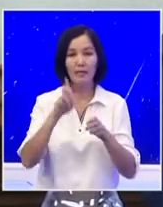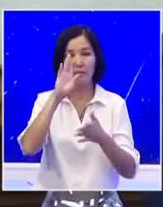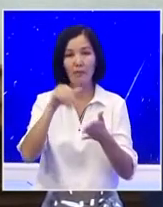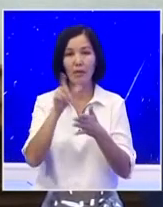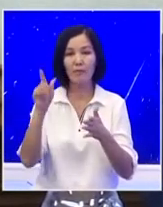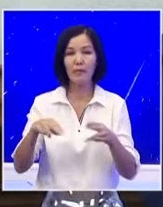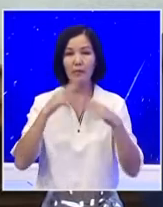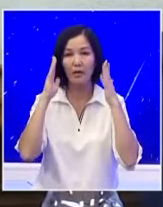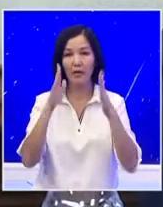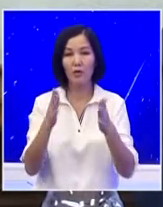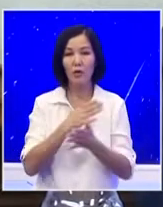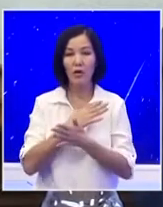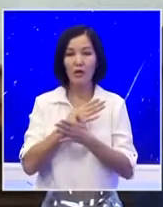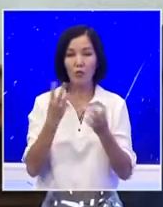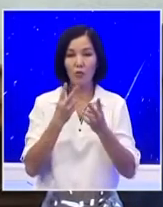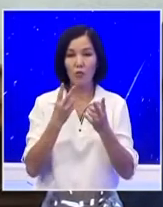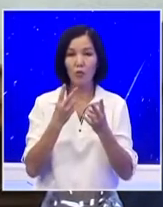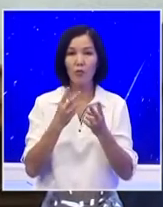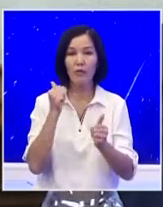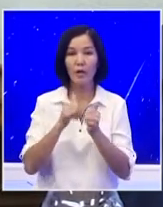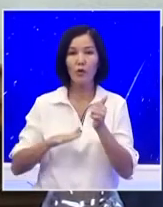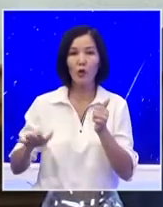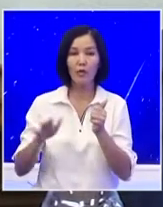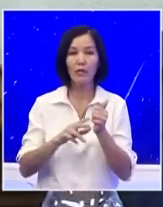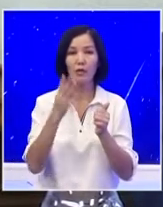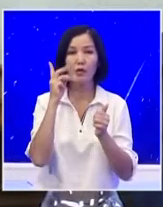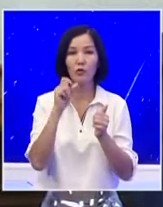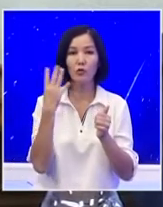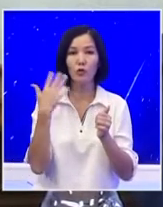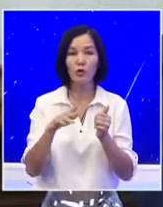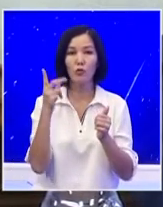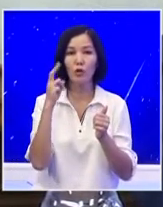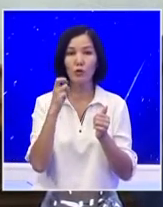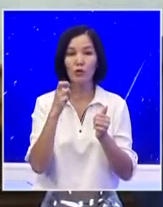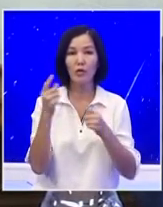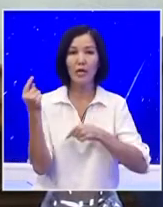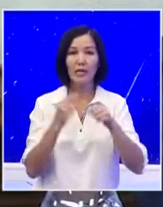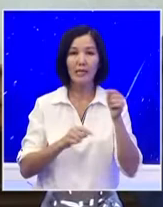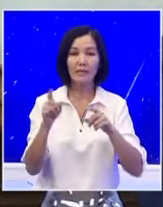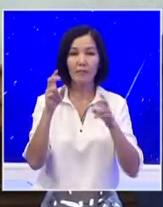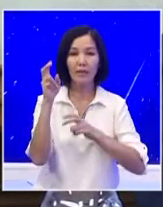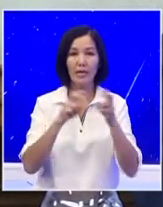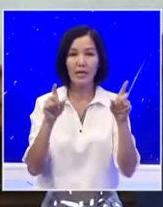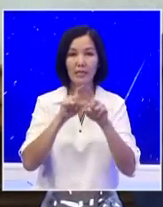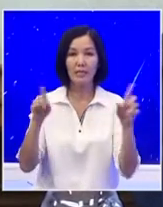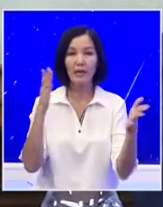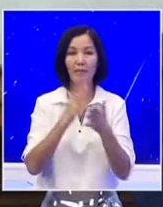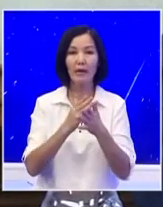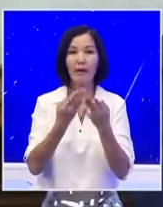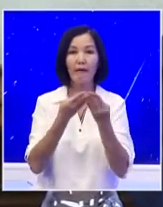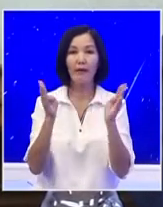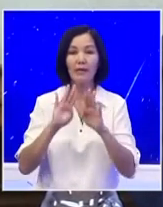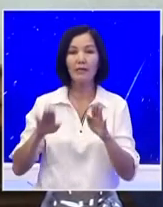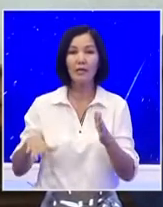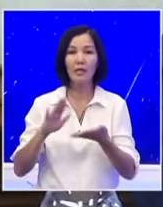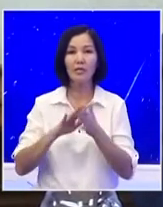да, үкіметте көп көңіл бөліп отыр. Әр ауданда кемінде 150-200-ге жуық кәсіпкерлік нысан бар. Карантиннен кейін олардың жағдайы